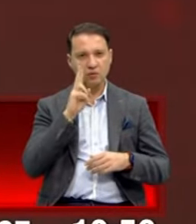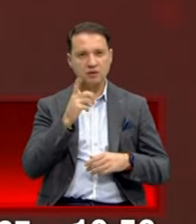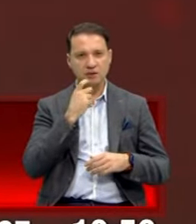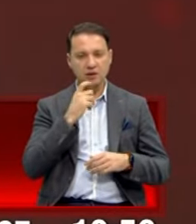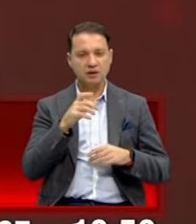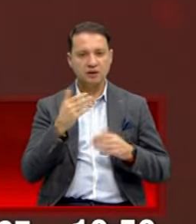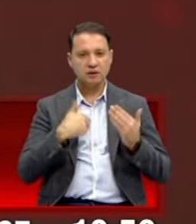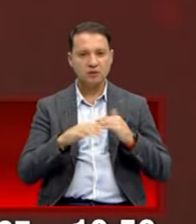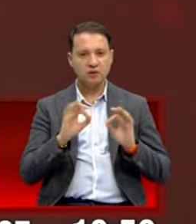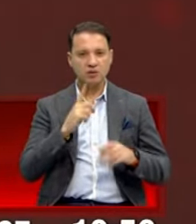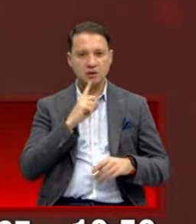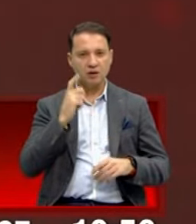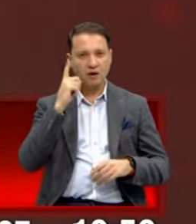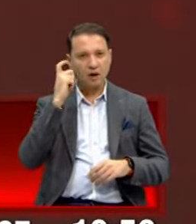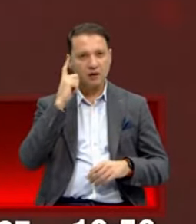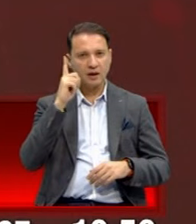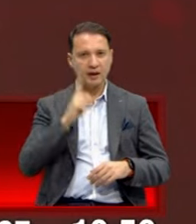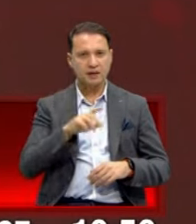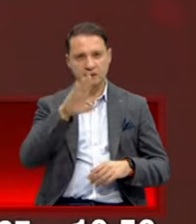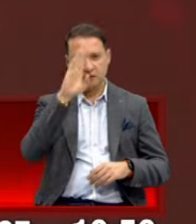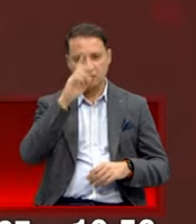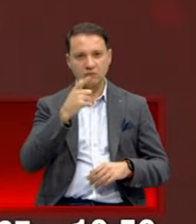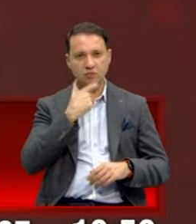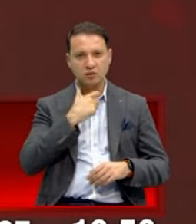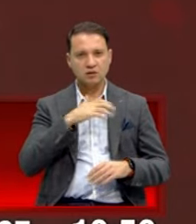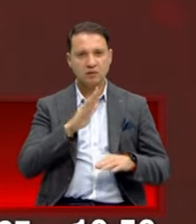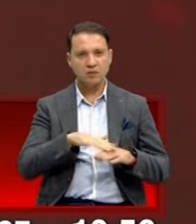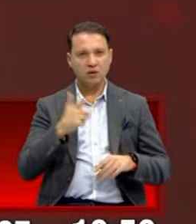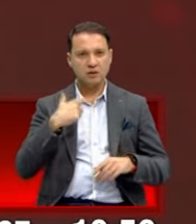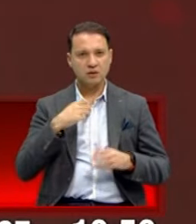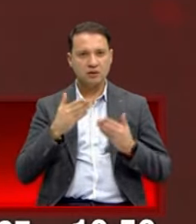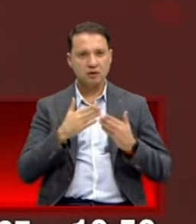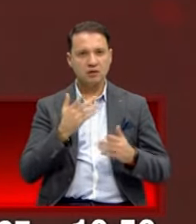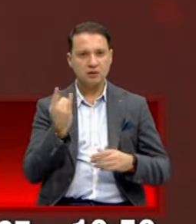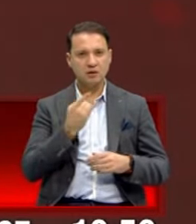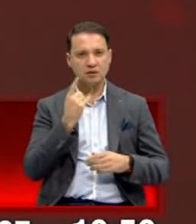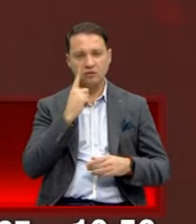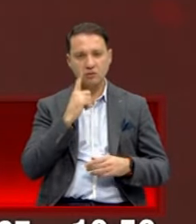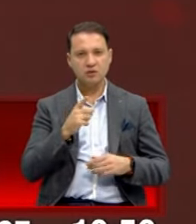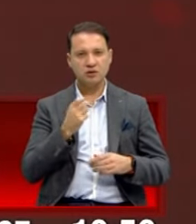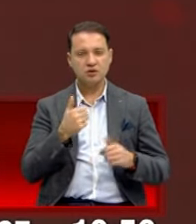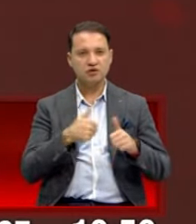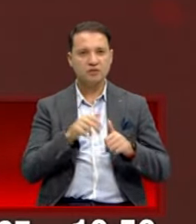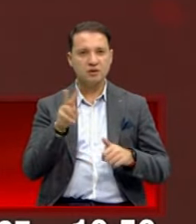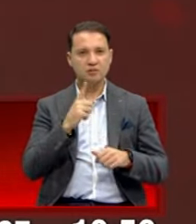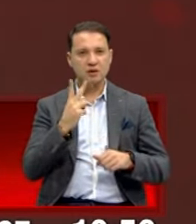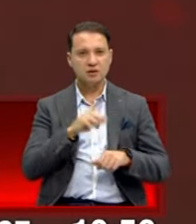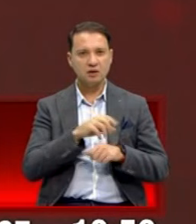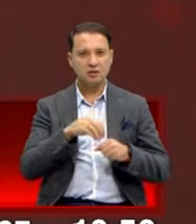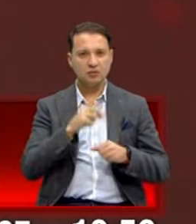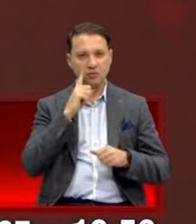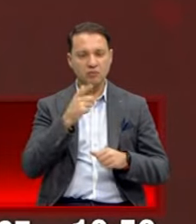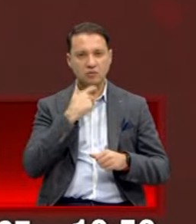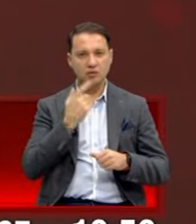yıllarda Sevgililer Günü denince akla artık İstanbul Boğazı'nda düzenlenen özel tekne gezileri geliyor. Çiftler birkaç saat